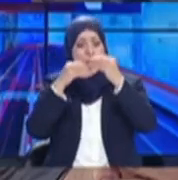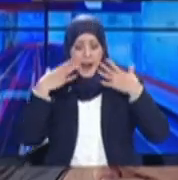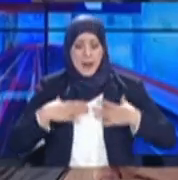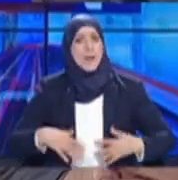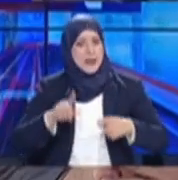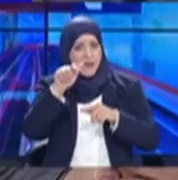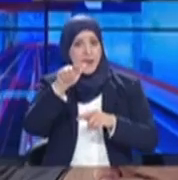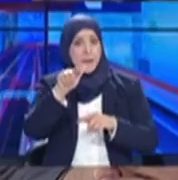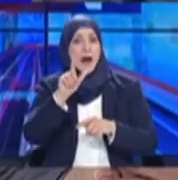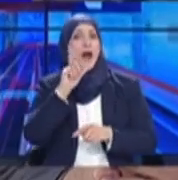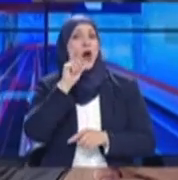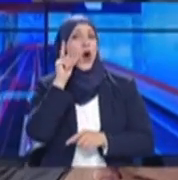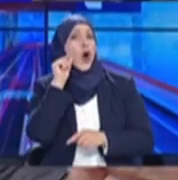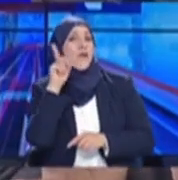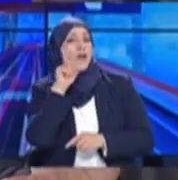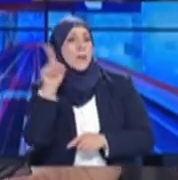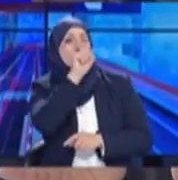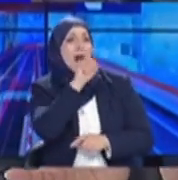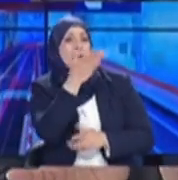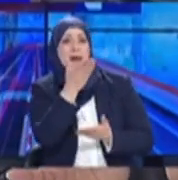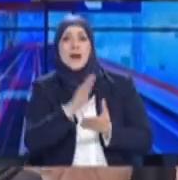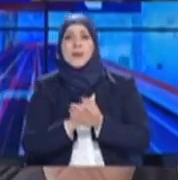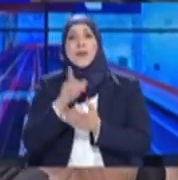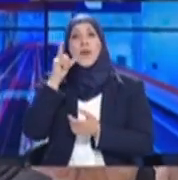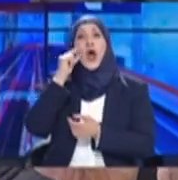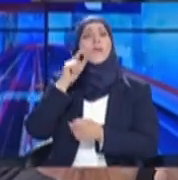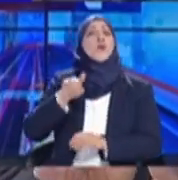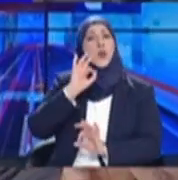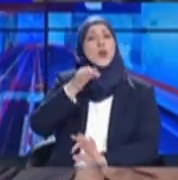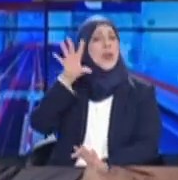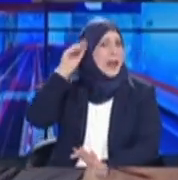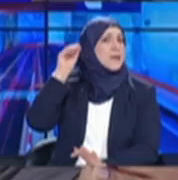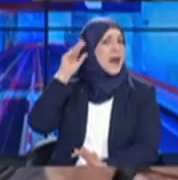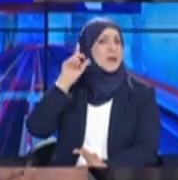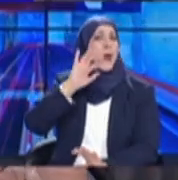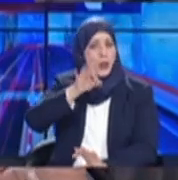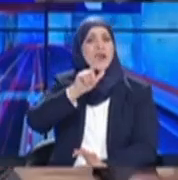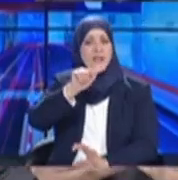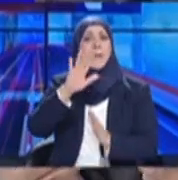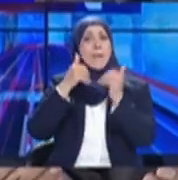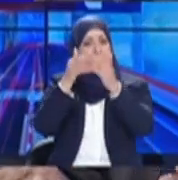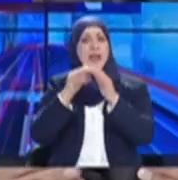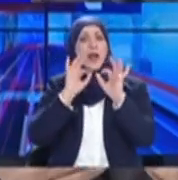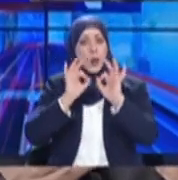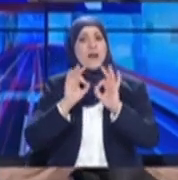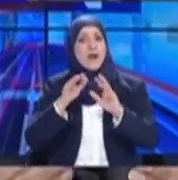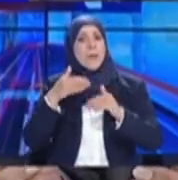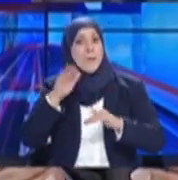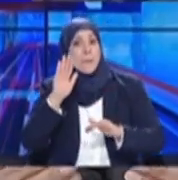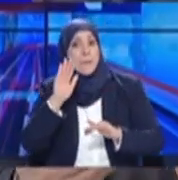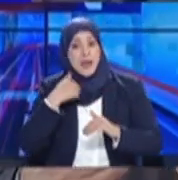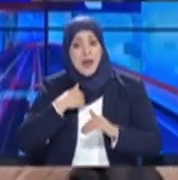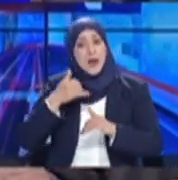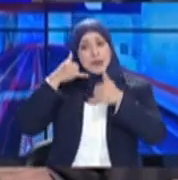وكل يعني اين الاشكال نسمع فيه انه ولكن انا قلت لك في اتصال